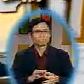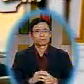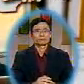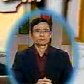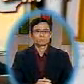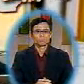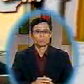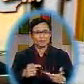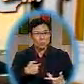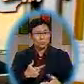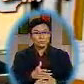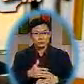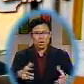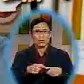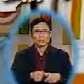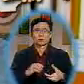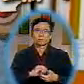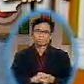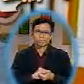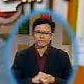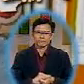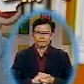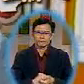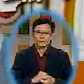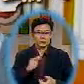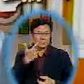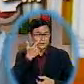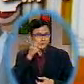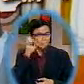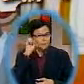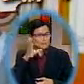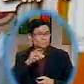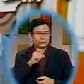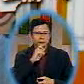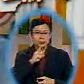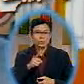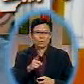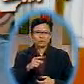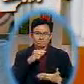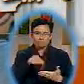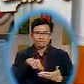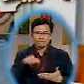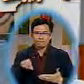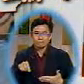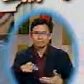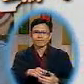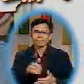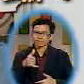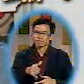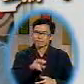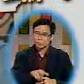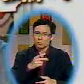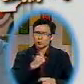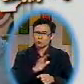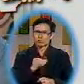我哋同啲大機構合作，做一個好大型嘅，你有一個新嘅 idea嚟做，咁有一班評審喺度一睇，呢一樣嘢得喎，可以